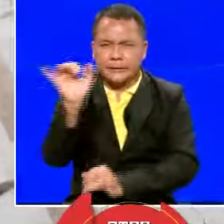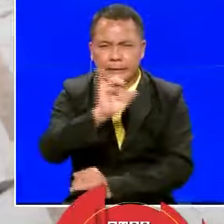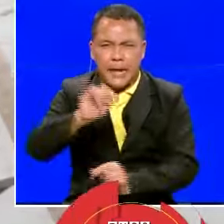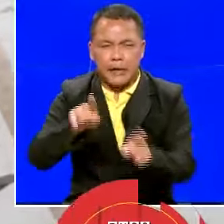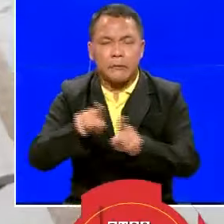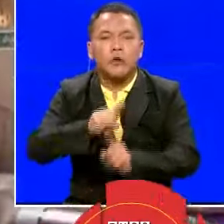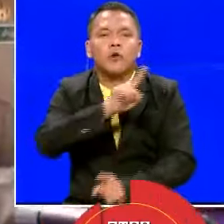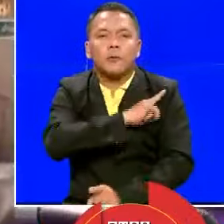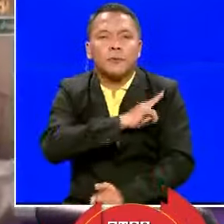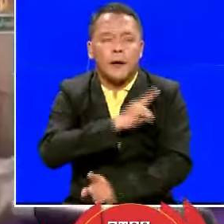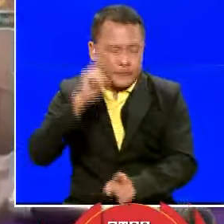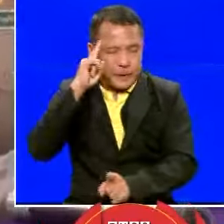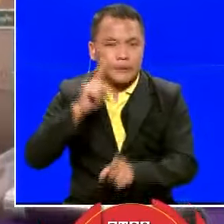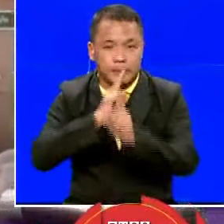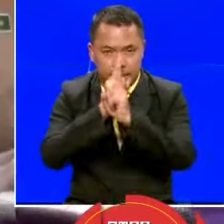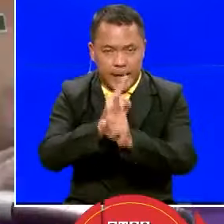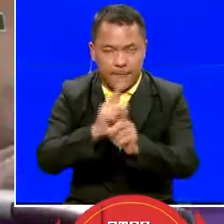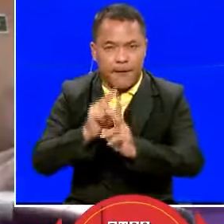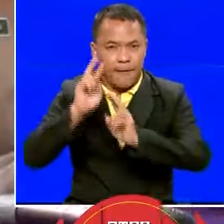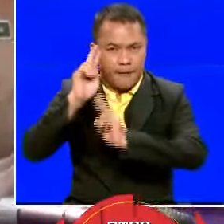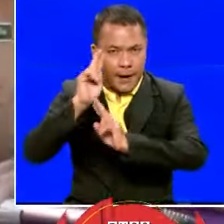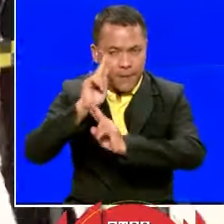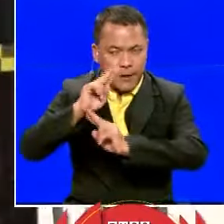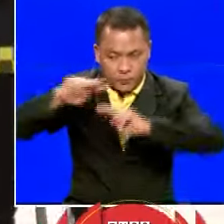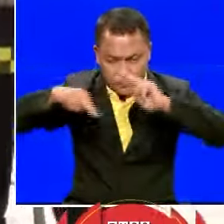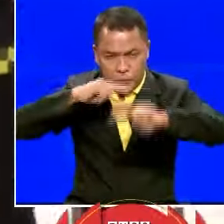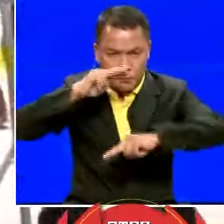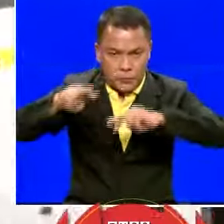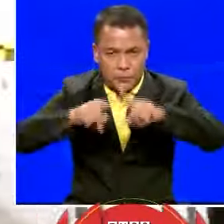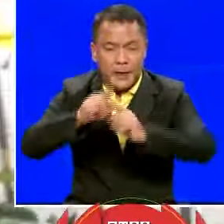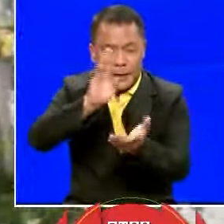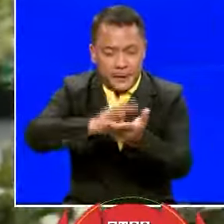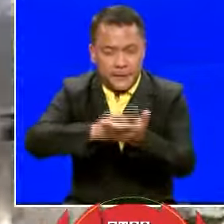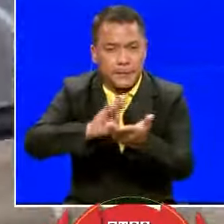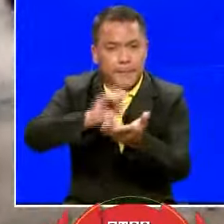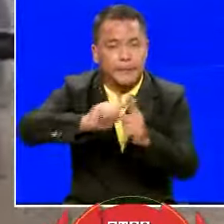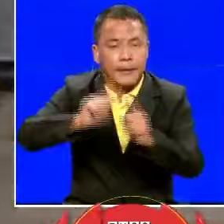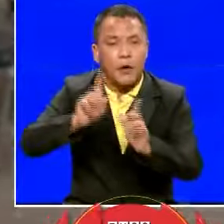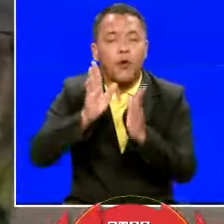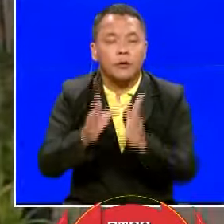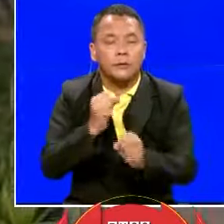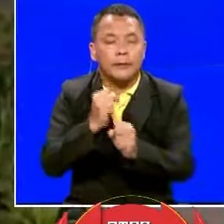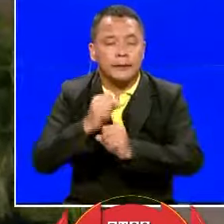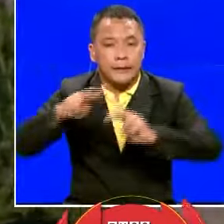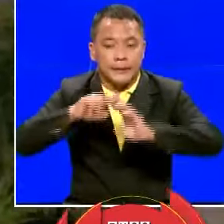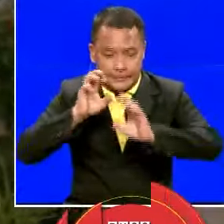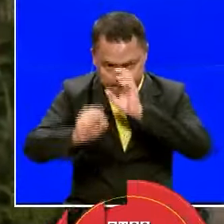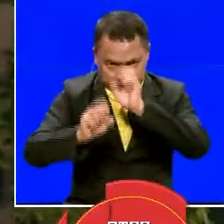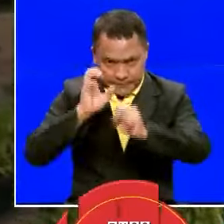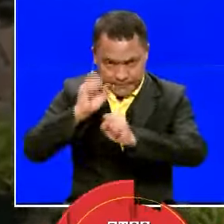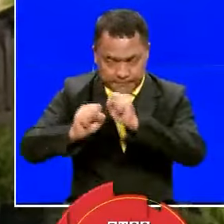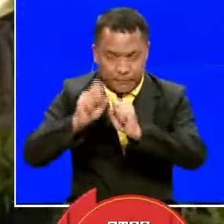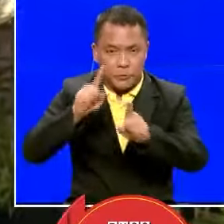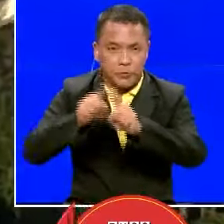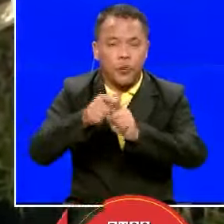อซึ่งหน่วยงานที่เกี่ยวข้องจะต้องมีการติดตามและเฝ้าระวังอย่างใกล้ชิดค่ะเพื่อเก็บรวบรวมข้อมูลและเจ้าหน้าที่จะมีการจับตาเป็นพิเ